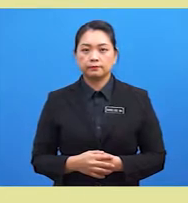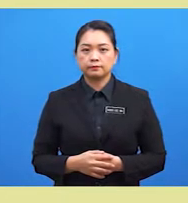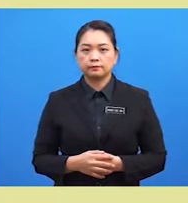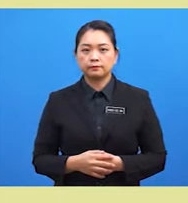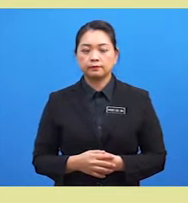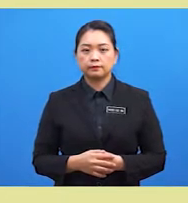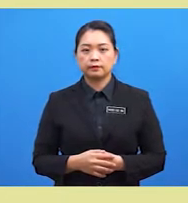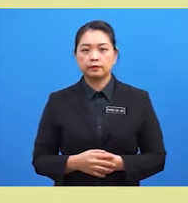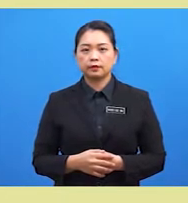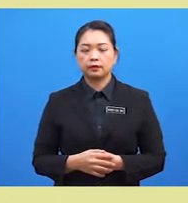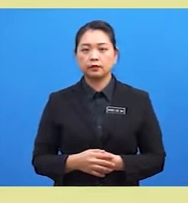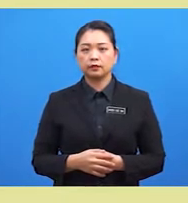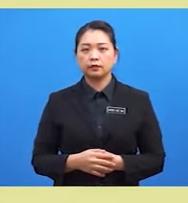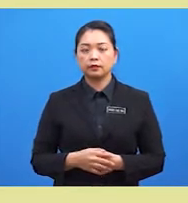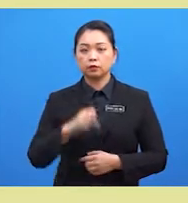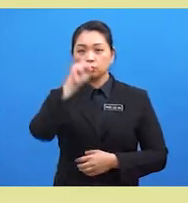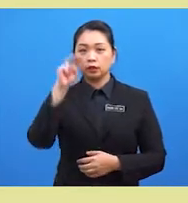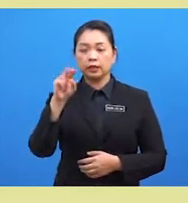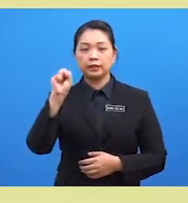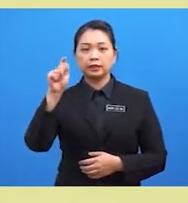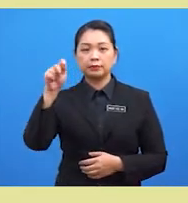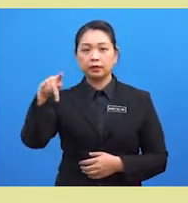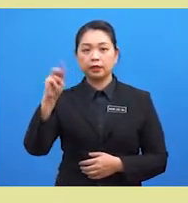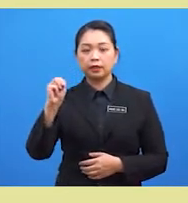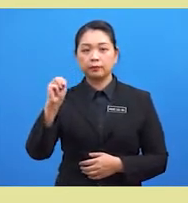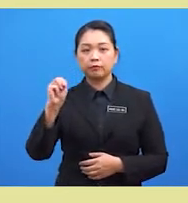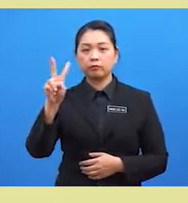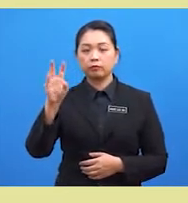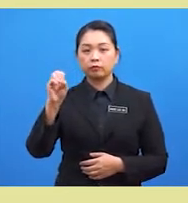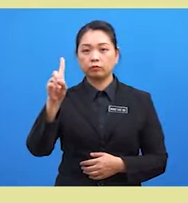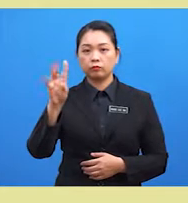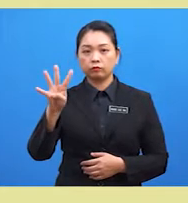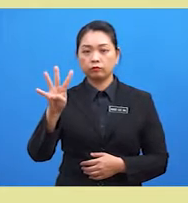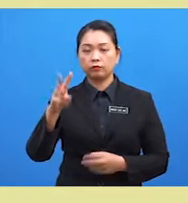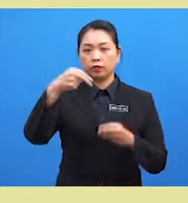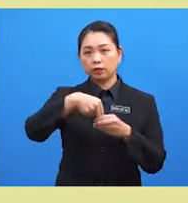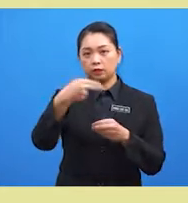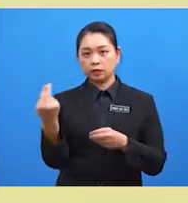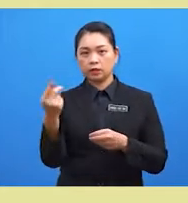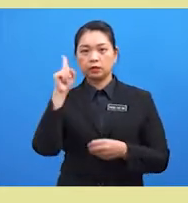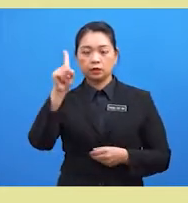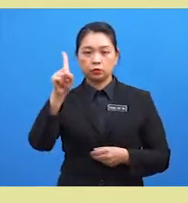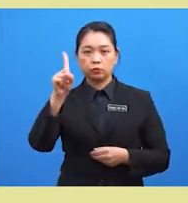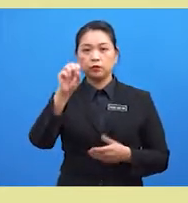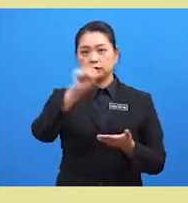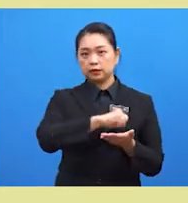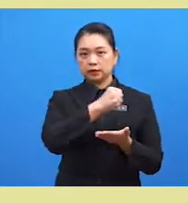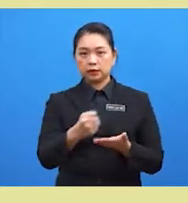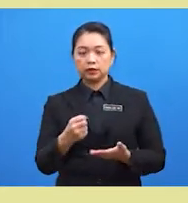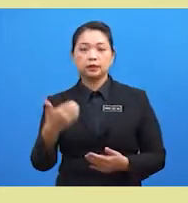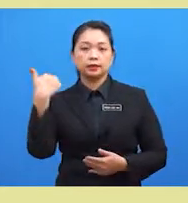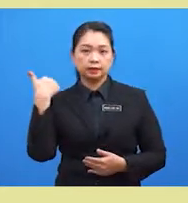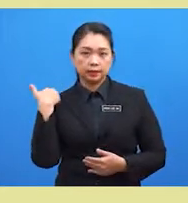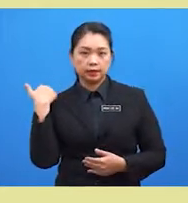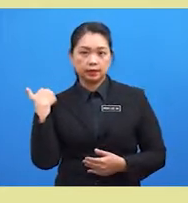Soalan STPM ulangan 2014, soalannya, hasilkan sebuah syair